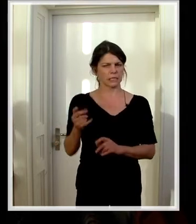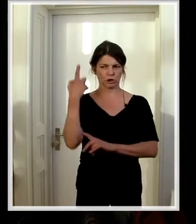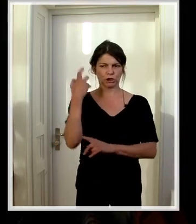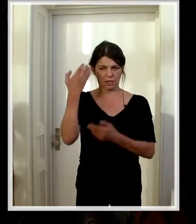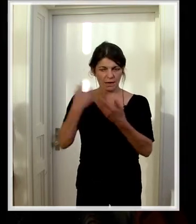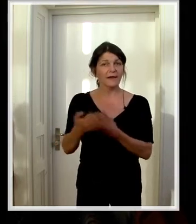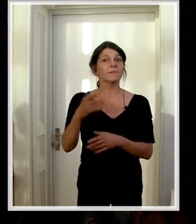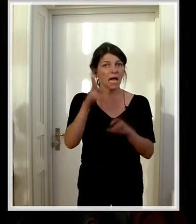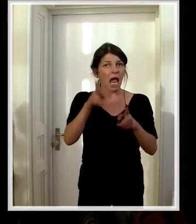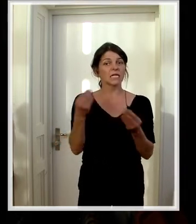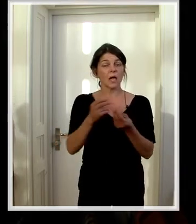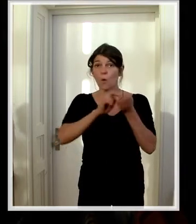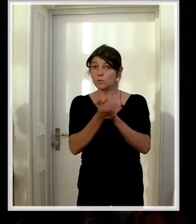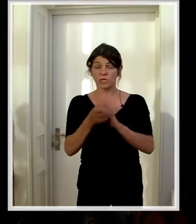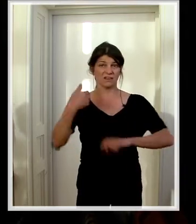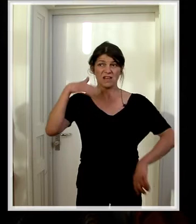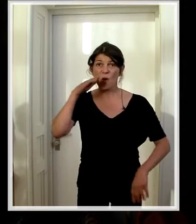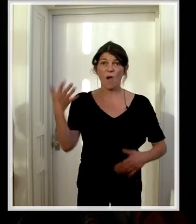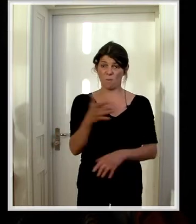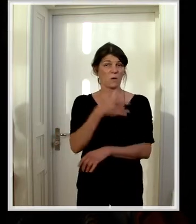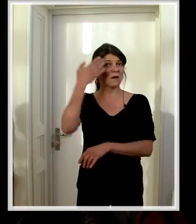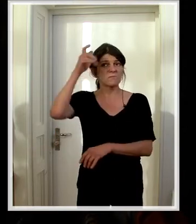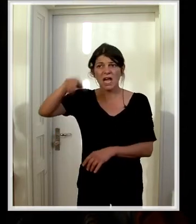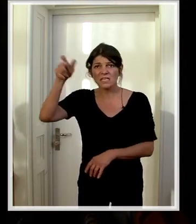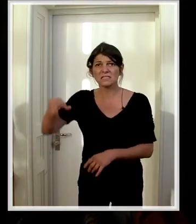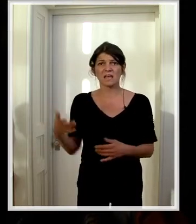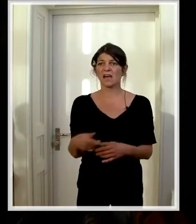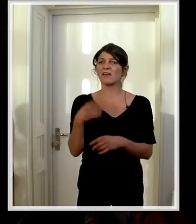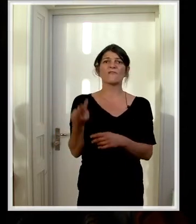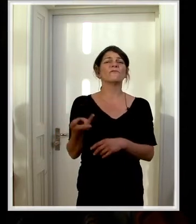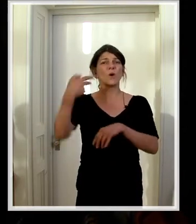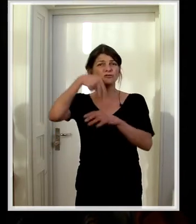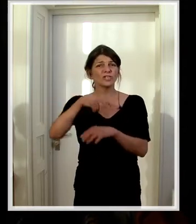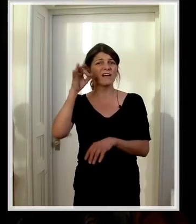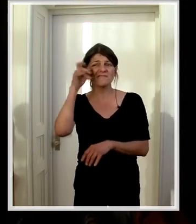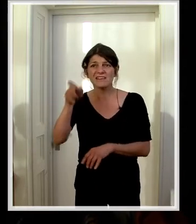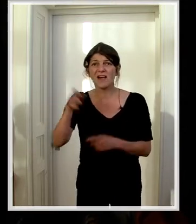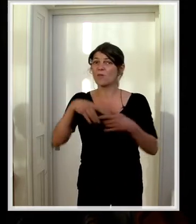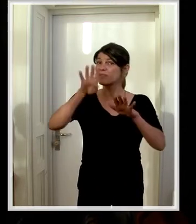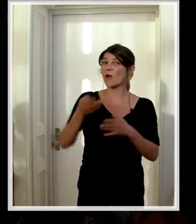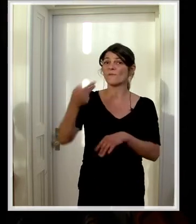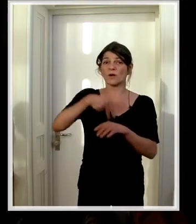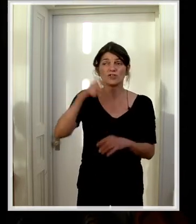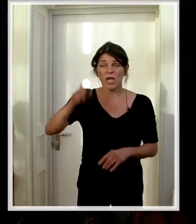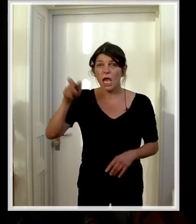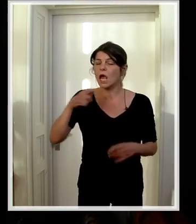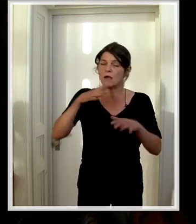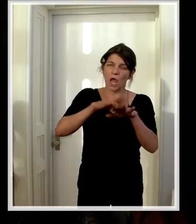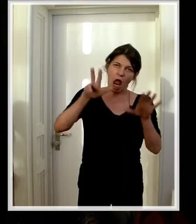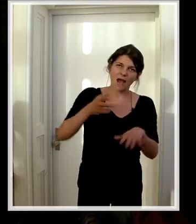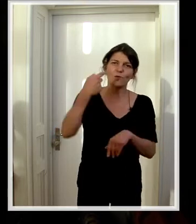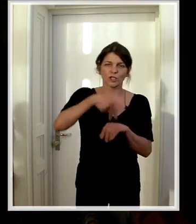wir die Sachen umsetzen können. Ich höre einen Bürgermeister, 2 Vorsteherinnen und 9 Vorsteher sagen, 8 Vorsteher,